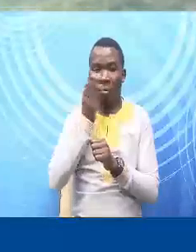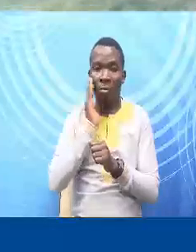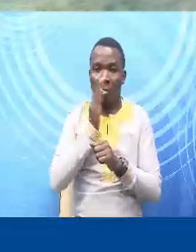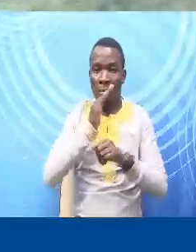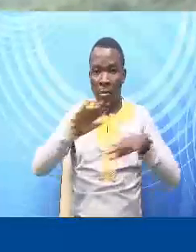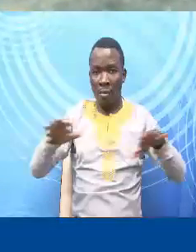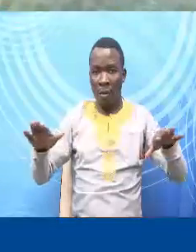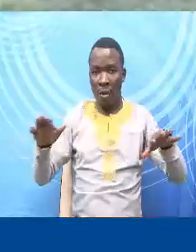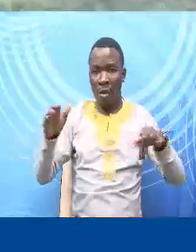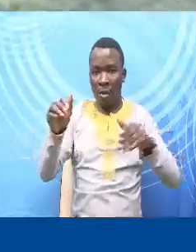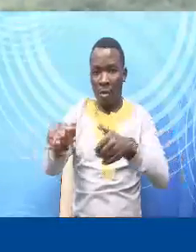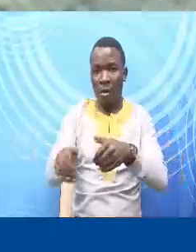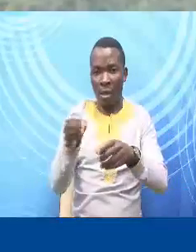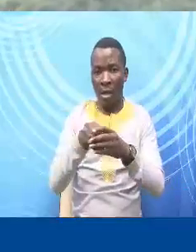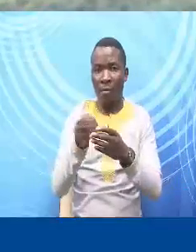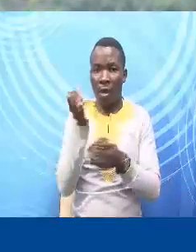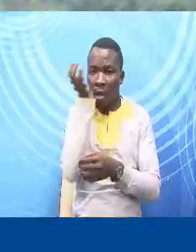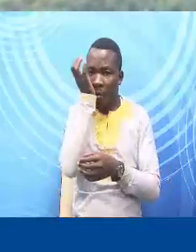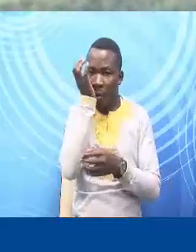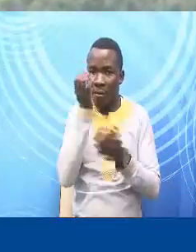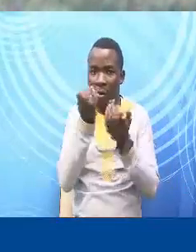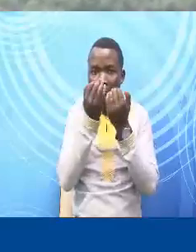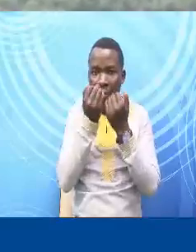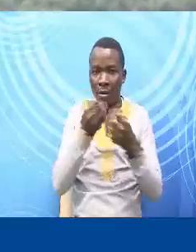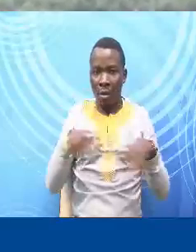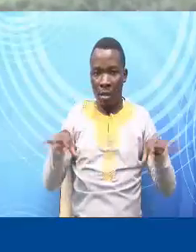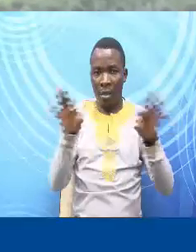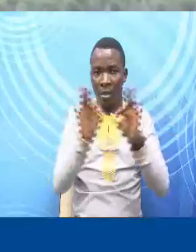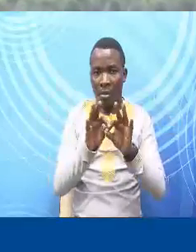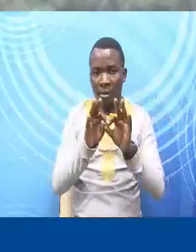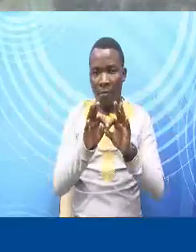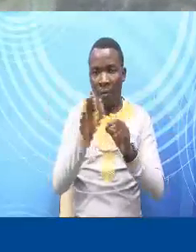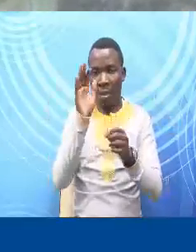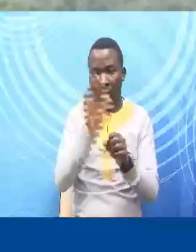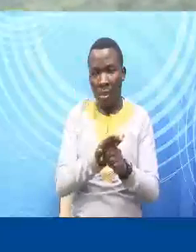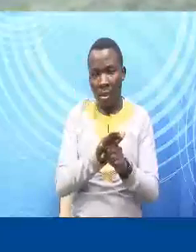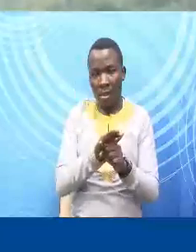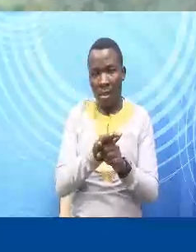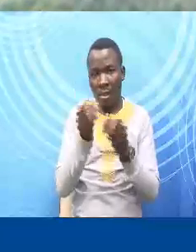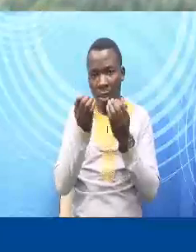duhingamo ibishyimbo n'ibigori bidufitiye akamaro cyane. Nk'ibigori